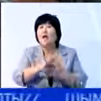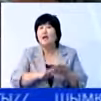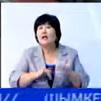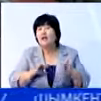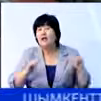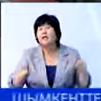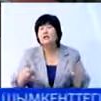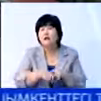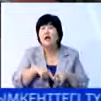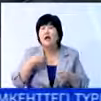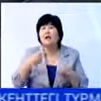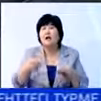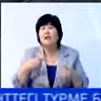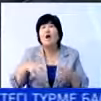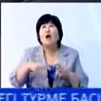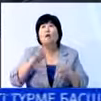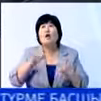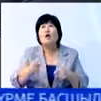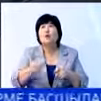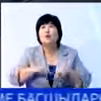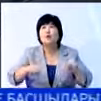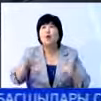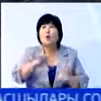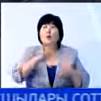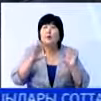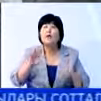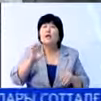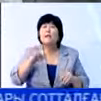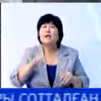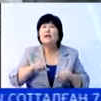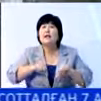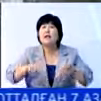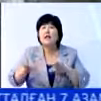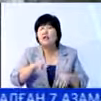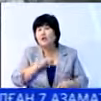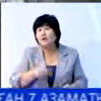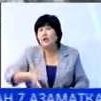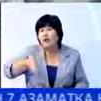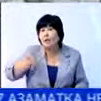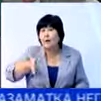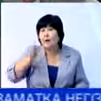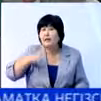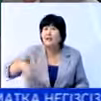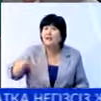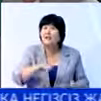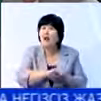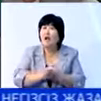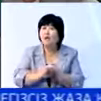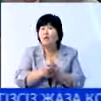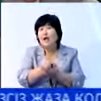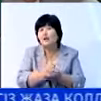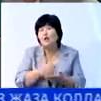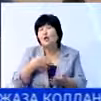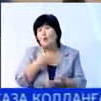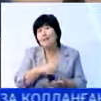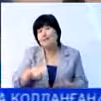мәселесі талқыланды. Аудан әкімі төрағалық еткен жиында облыс бойынша билер кеңесінің атқарған жұмысы баяндалып, ел ішіндегі татулықты сақтаудың